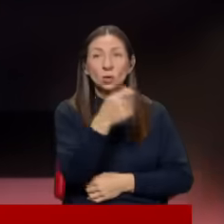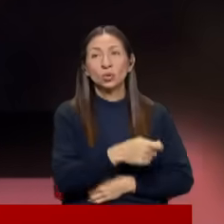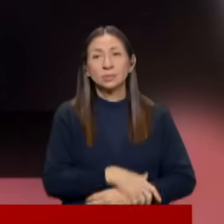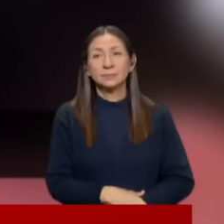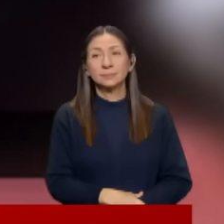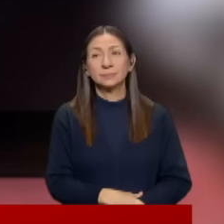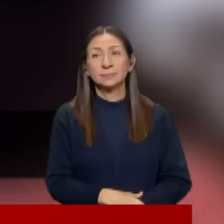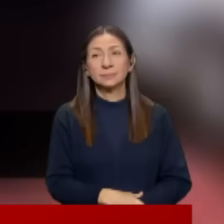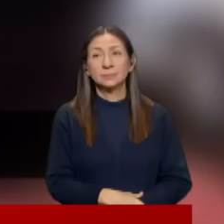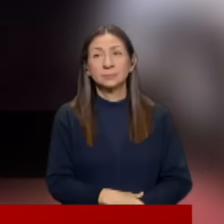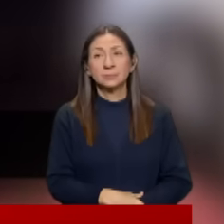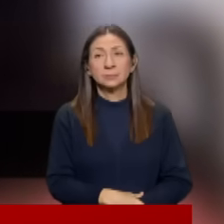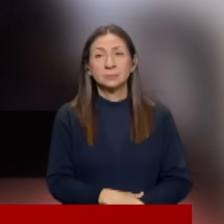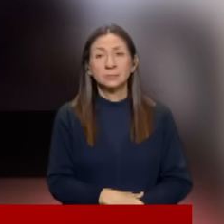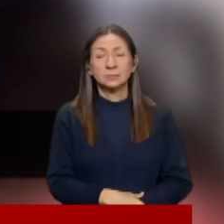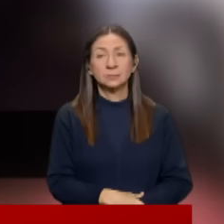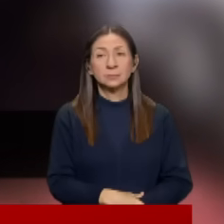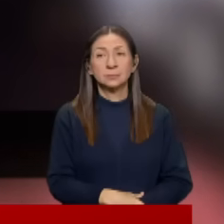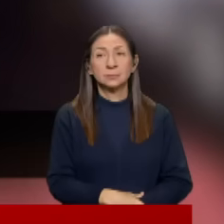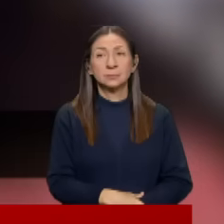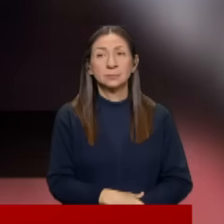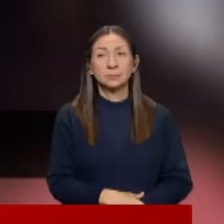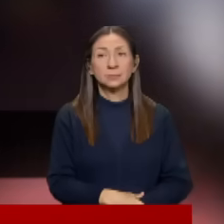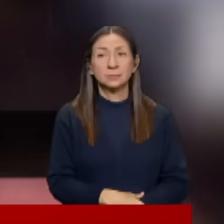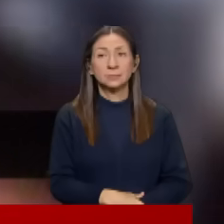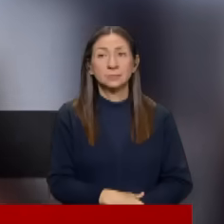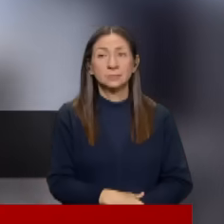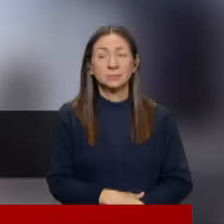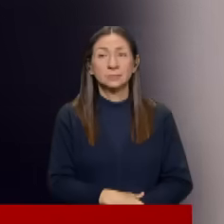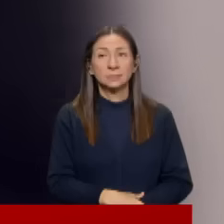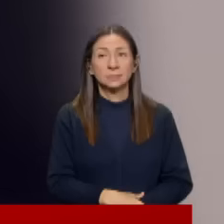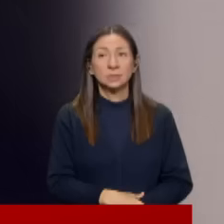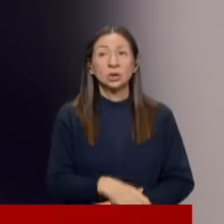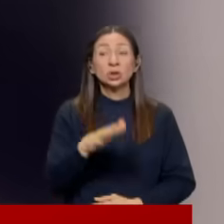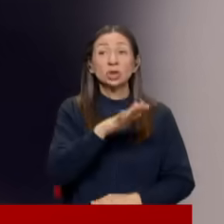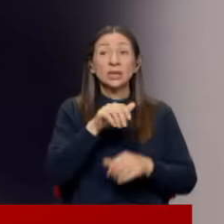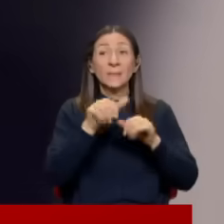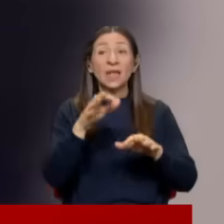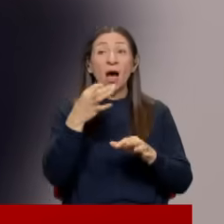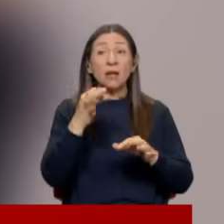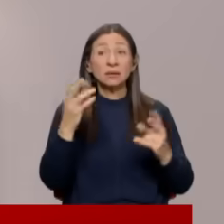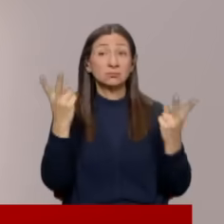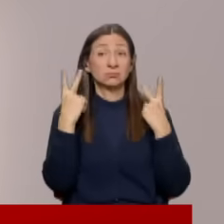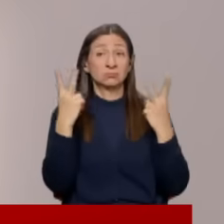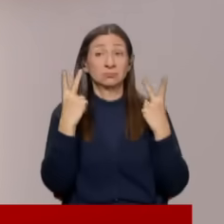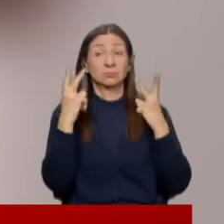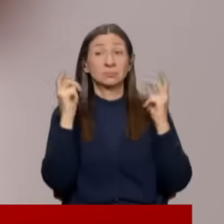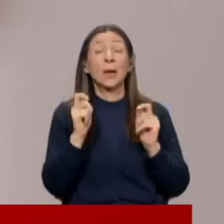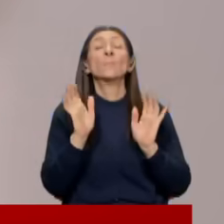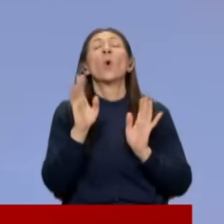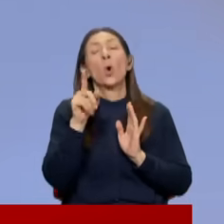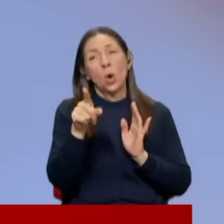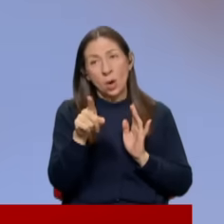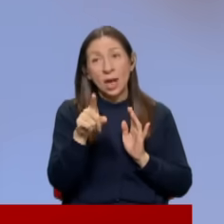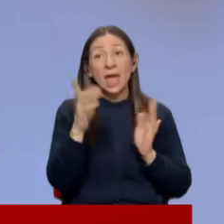ödüyor. Nasıl bardak? Bardak efsane, bayıldım. Sosyal medyadan altınlarıyla paylaşım yapmıyor artık